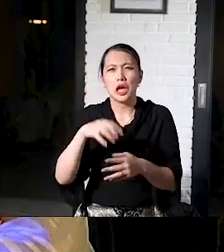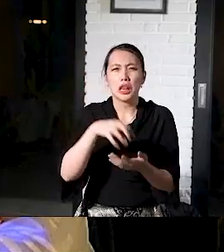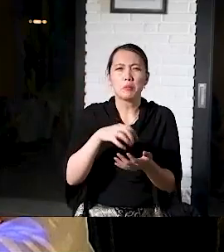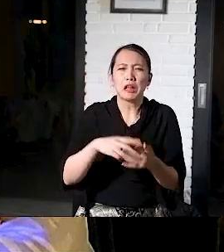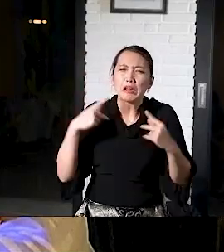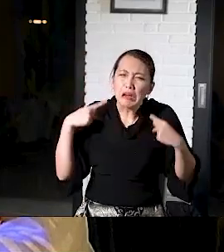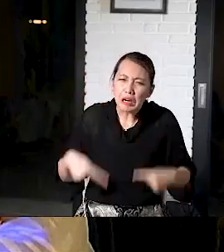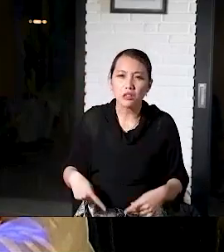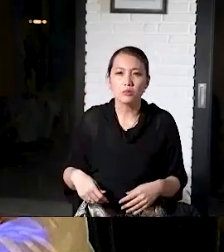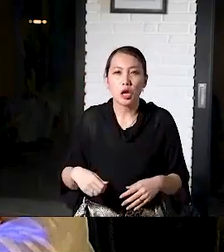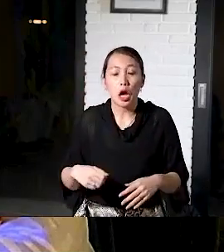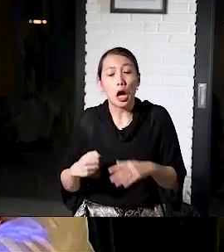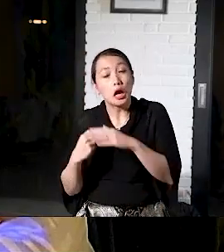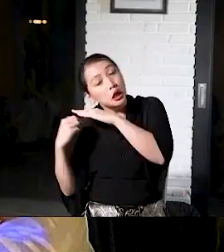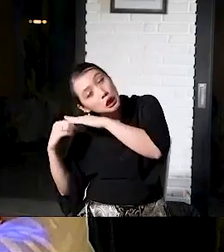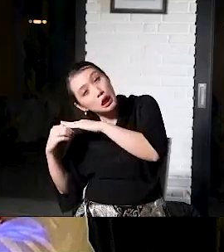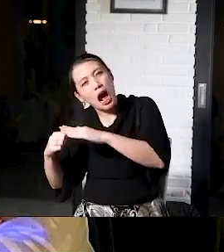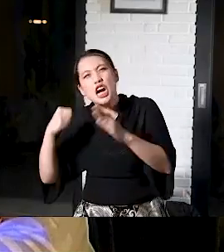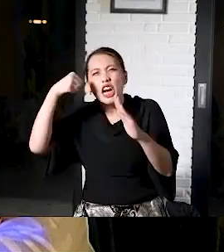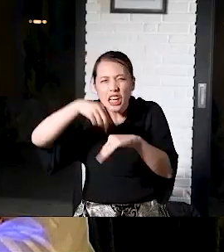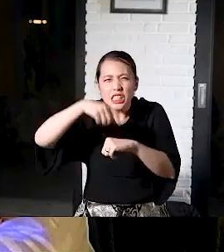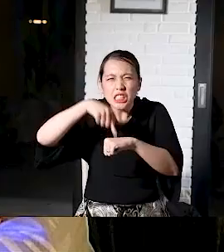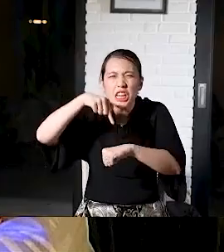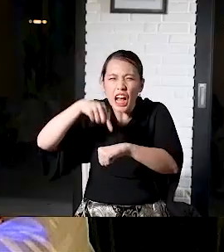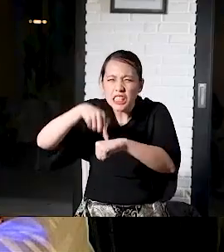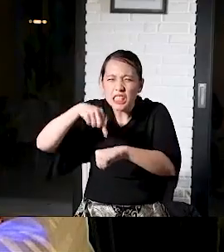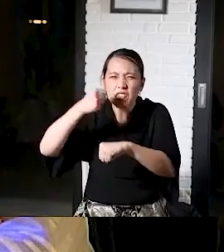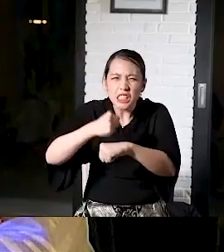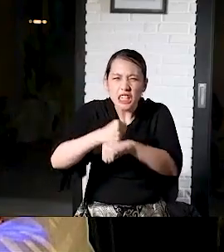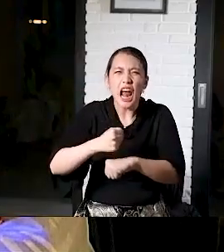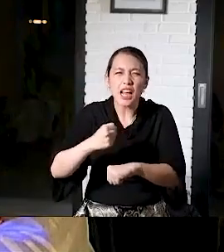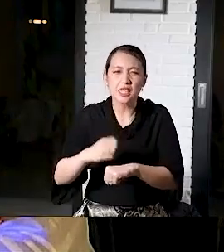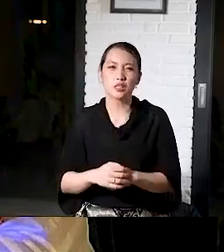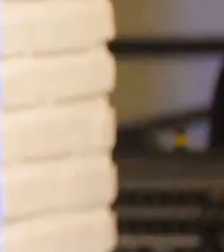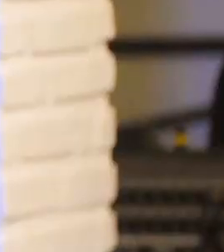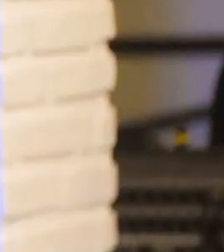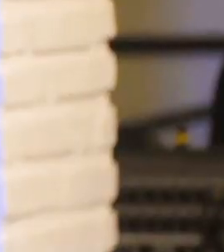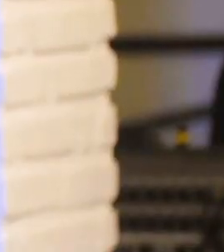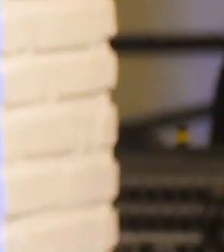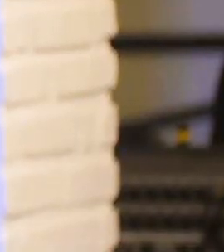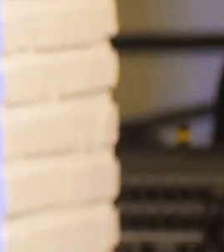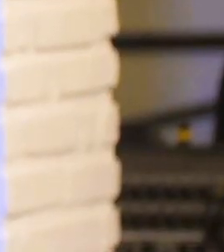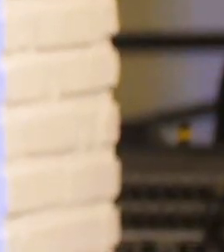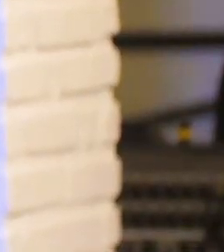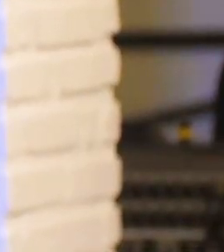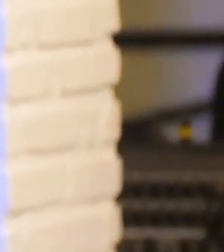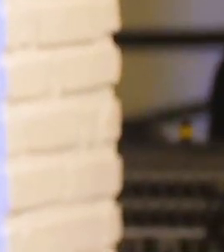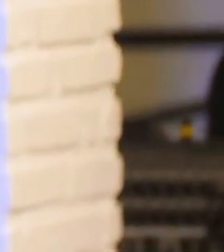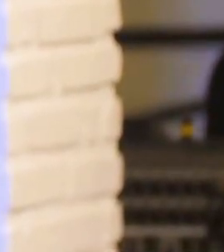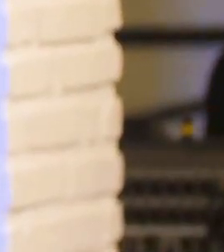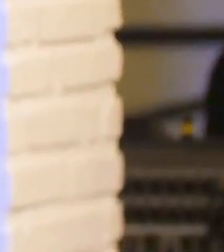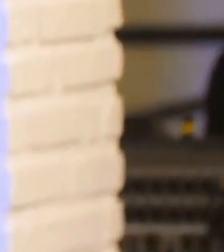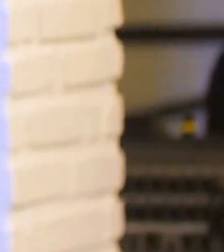keras, di gua. Tidak ada luxury di sekeliling. Tetapi dia bisa